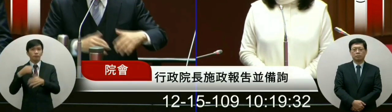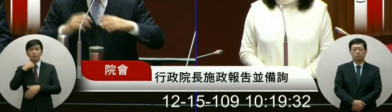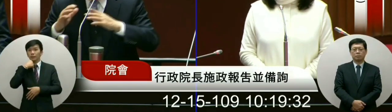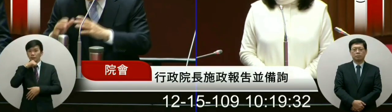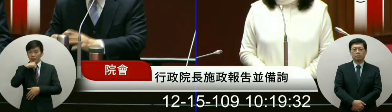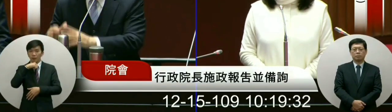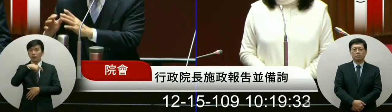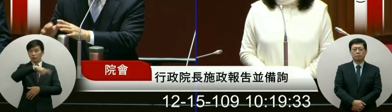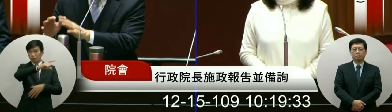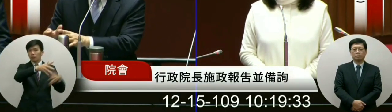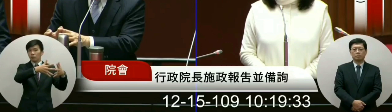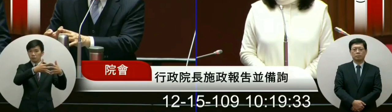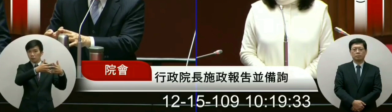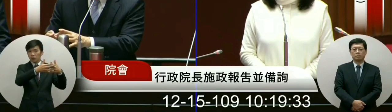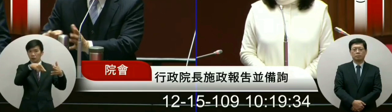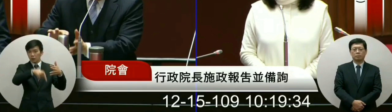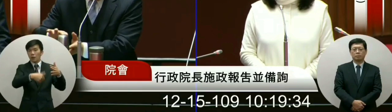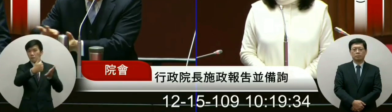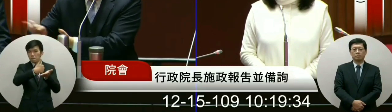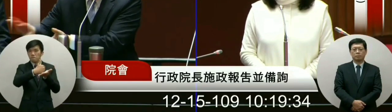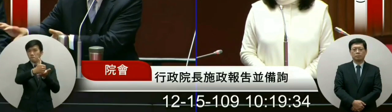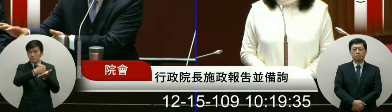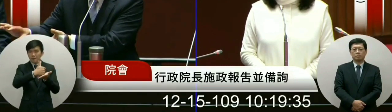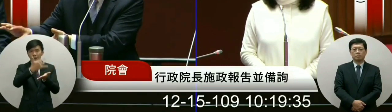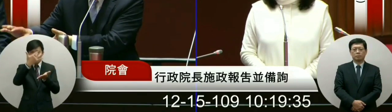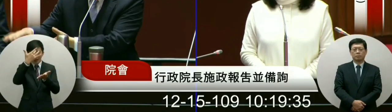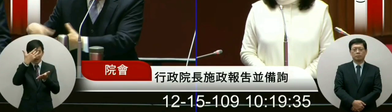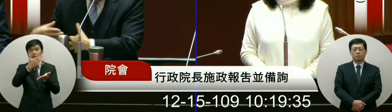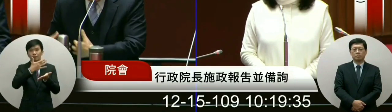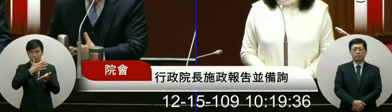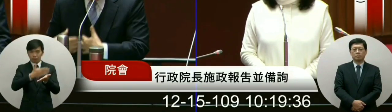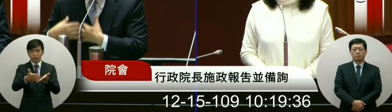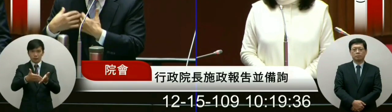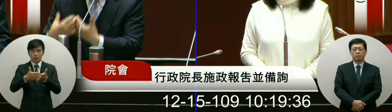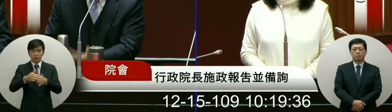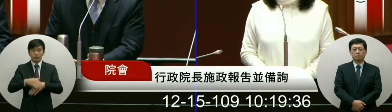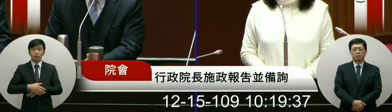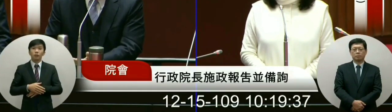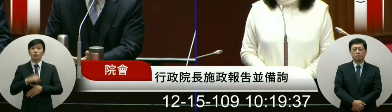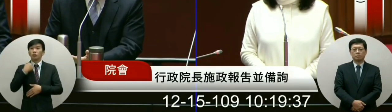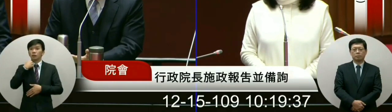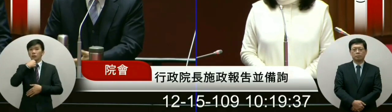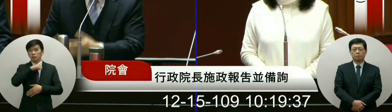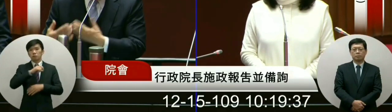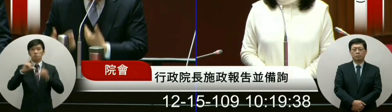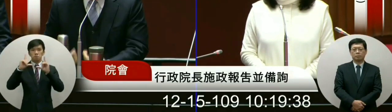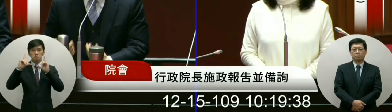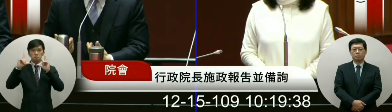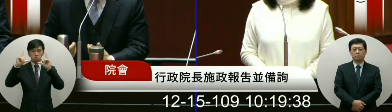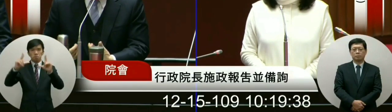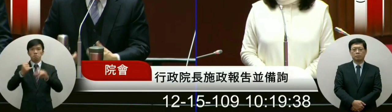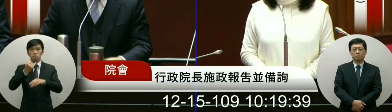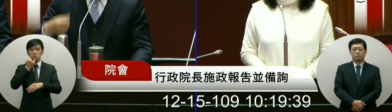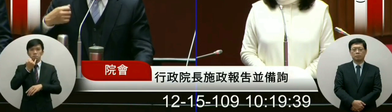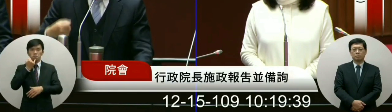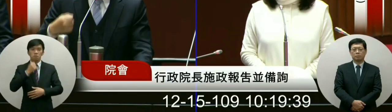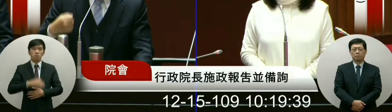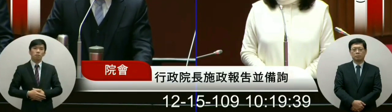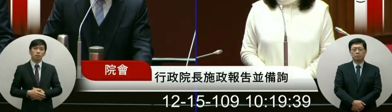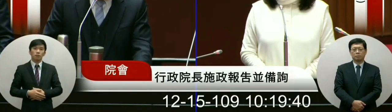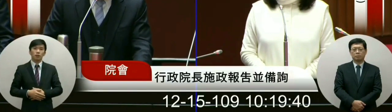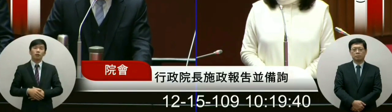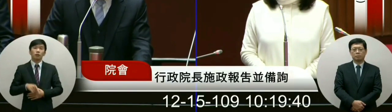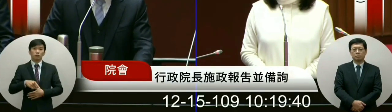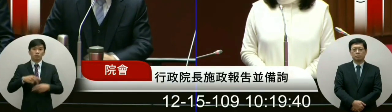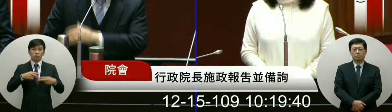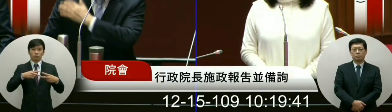间这一个贸易障碍要排除，台湾才能大大走出去。这也是他作为一